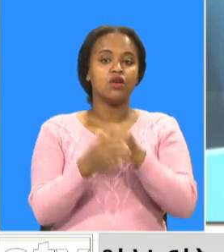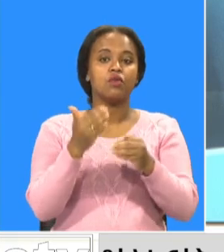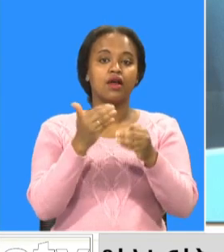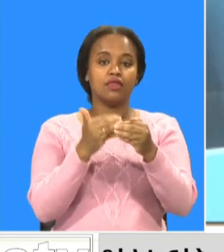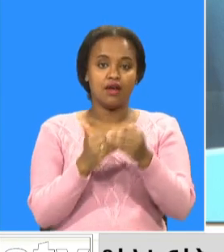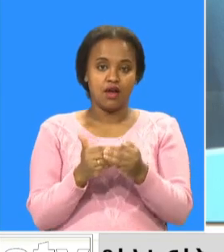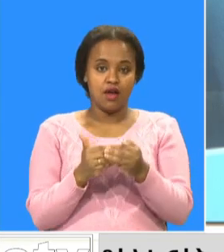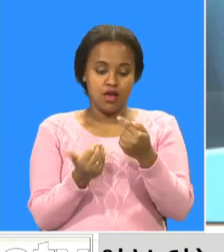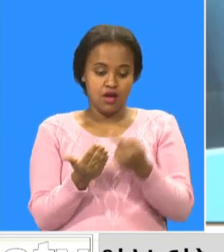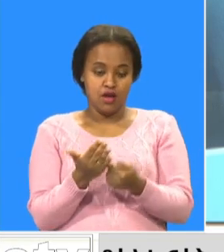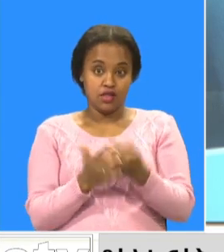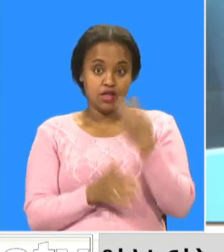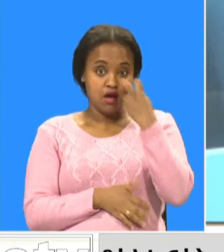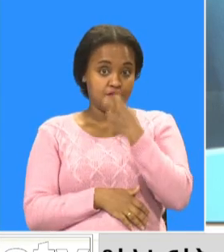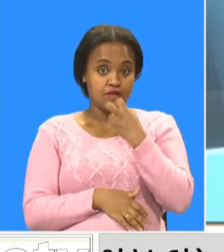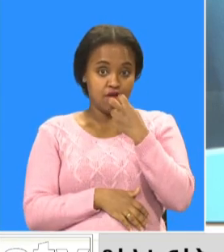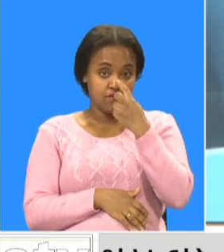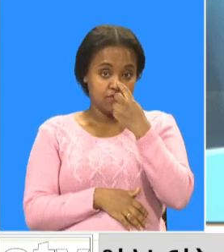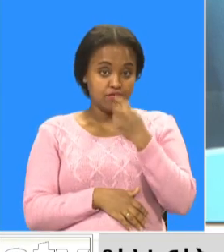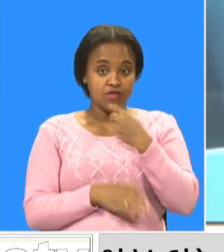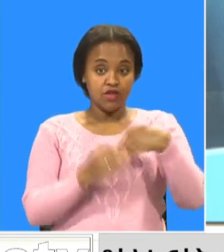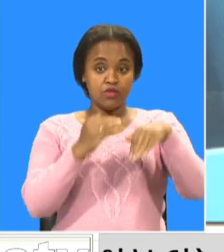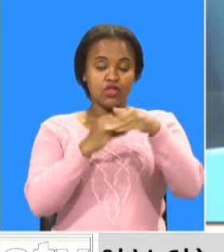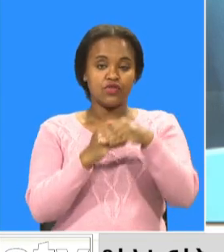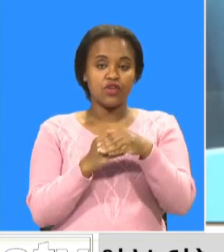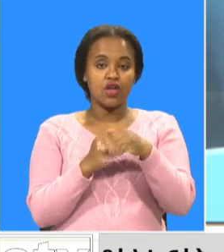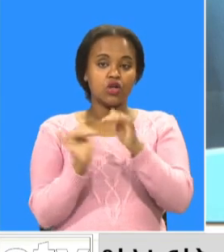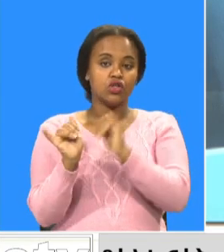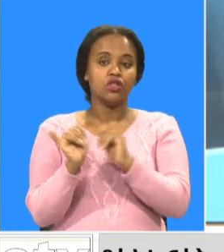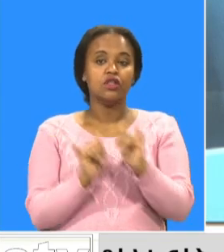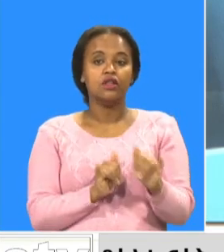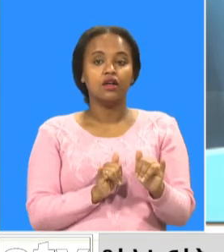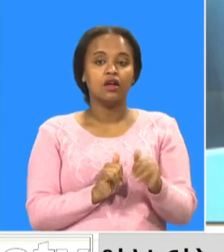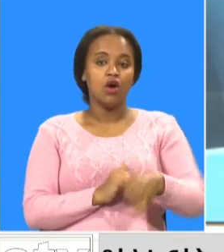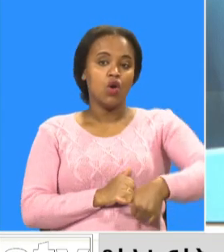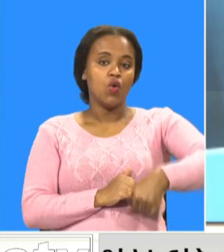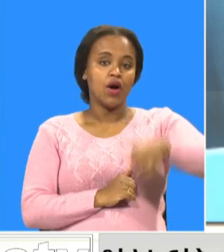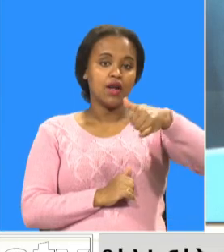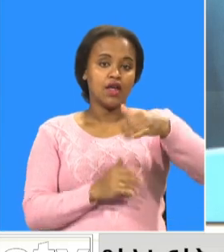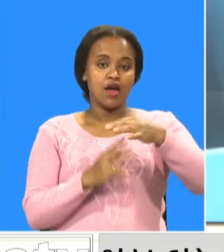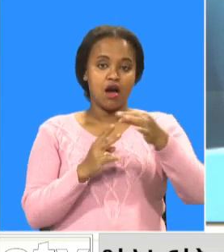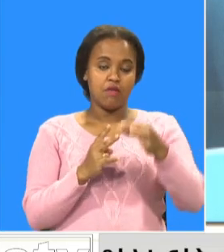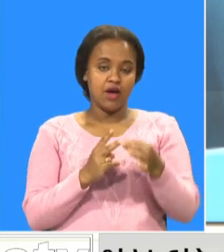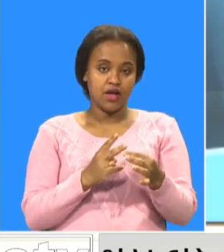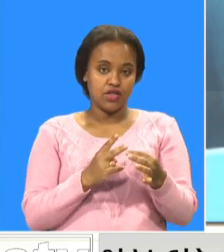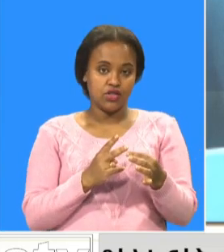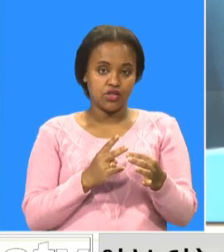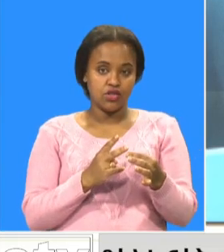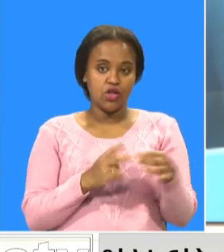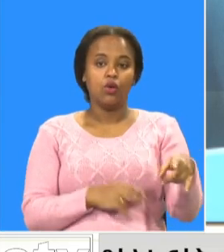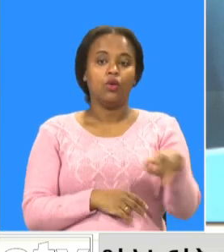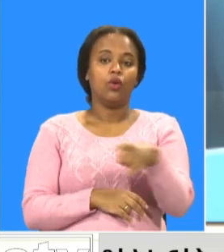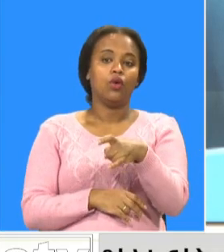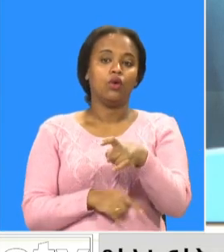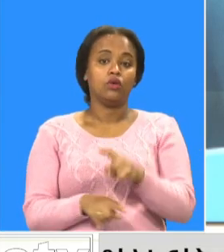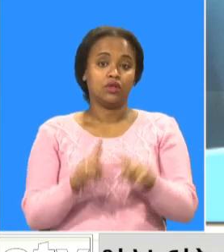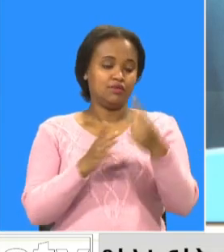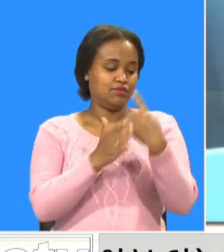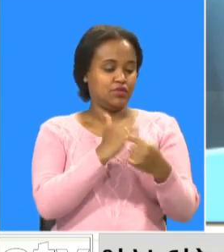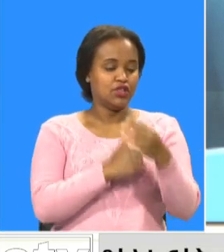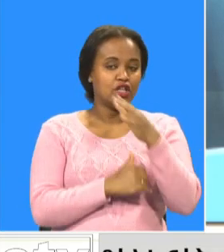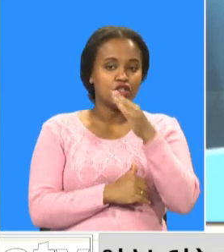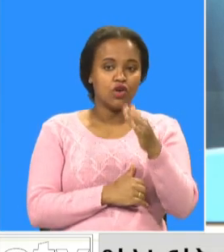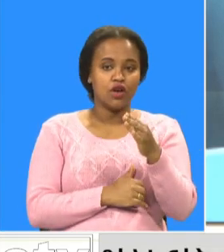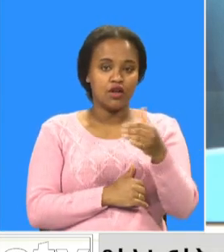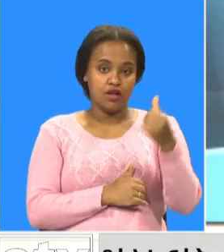በአጠቃላይ እነዚህ የአፍና አፍንጫ መሸፈኛ ጭንብሎች እንደ ዋነኛ አማራጭ ሆኖ፣ ግን ብቻቸውን አይደለም